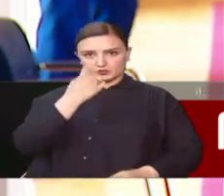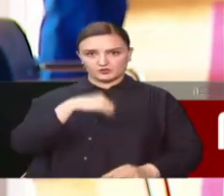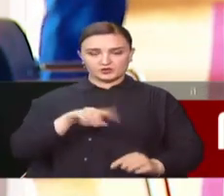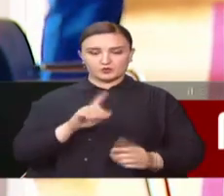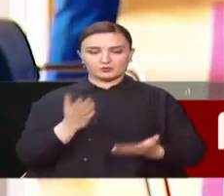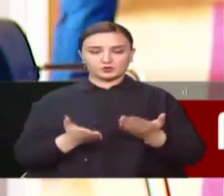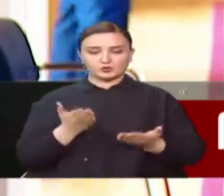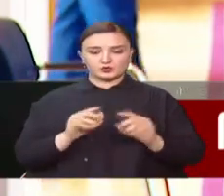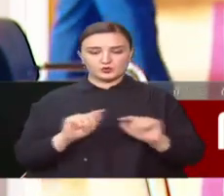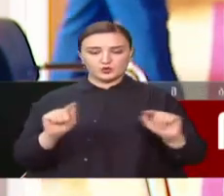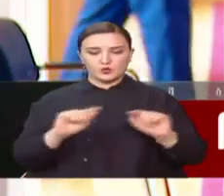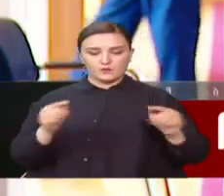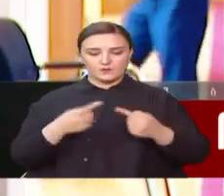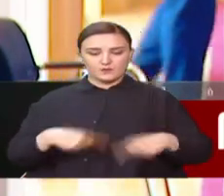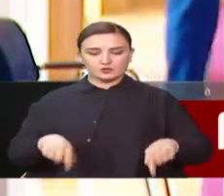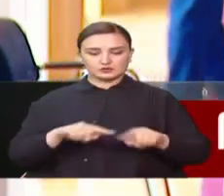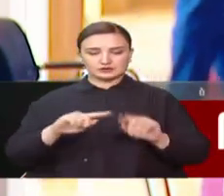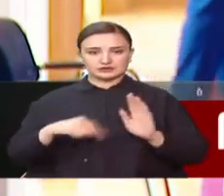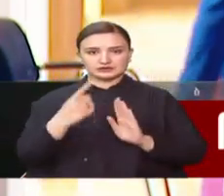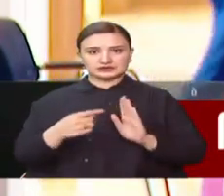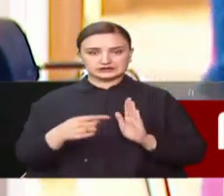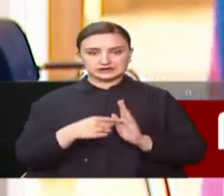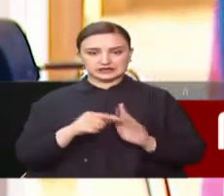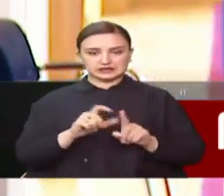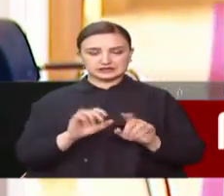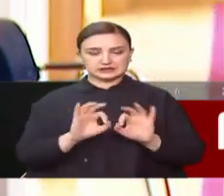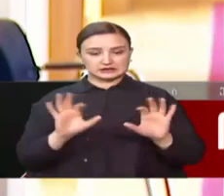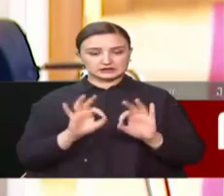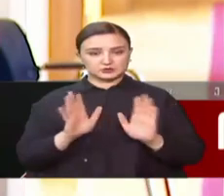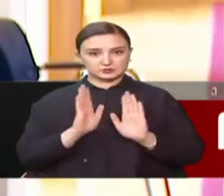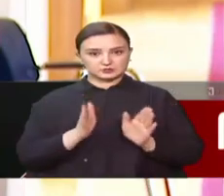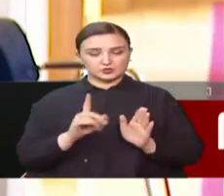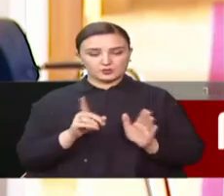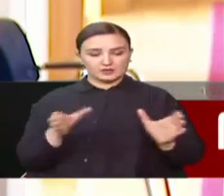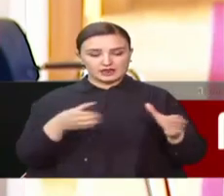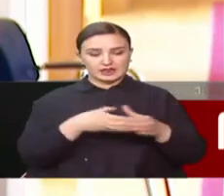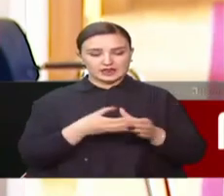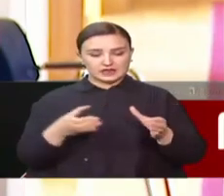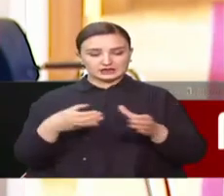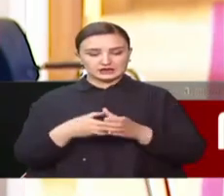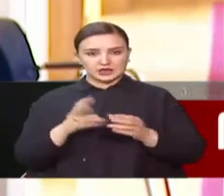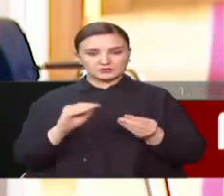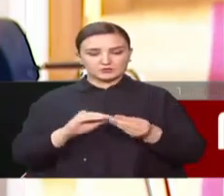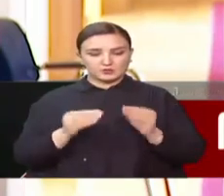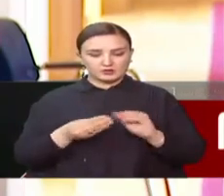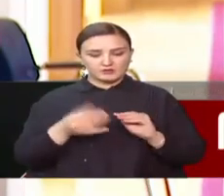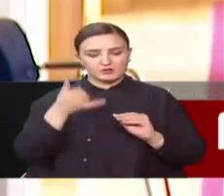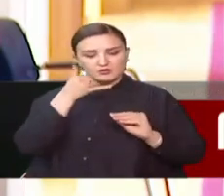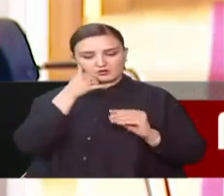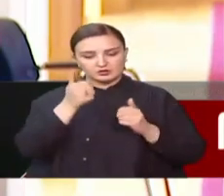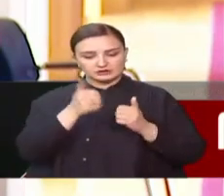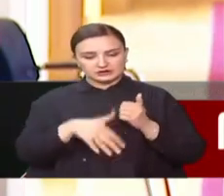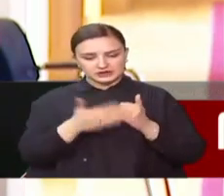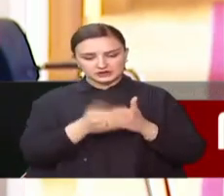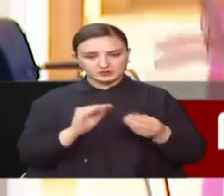თუ ოპოზიცია დააყენებს საკითხს, რომ მაგალითად, ასე ვთქვათ, რაღაც კლანთან დაკავშირებით პრობლემა, კოლცენტრებთან დაკავშირებით პრობლემა